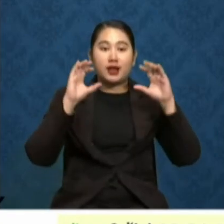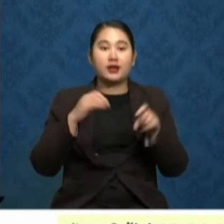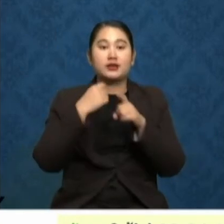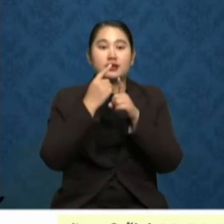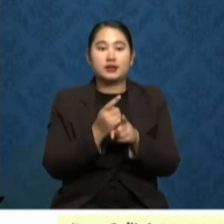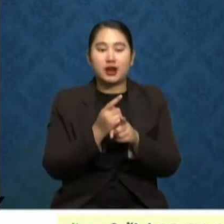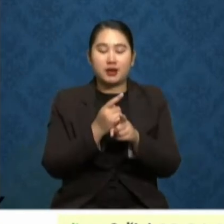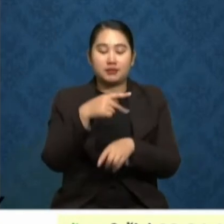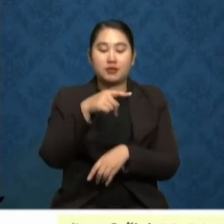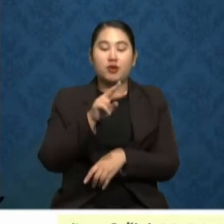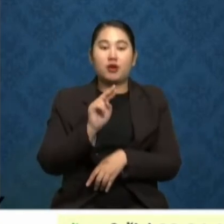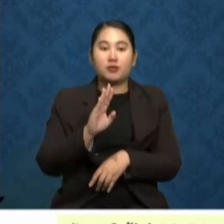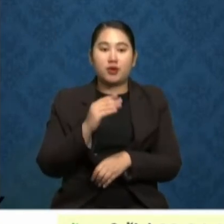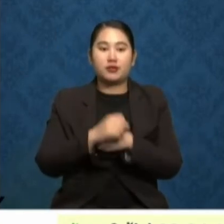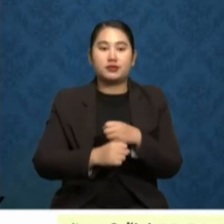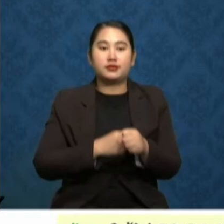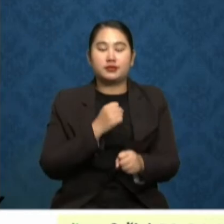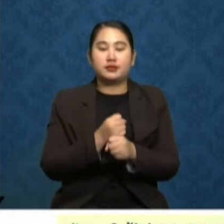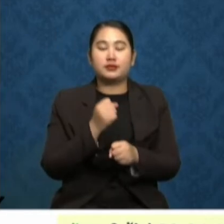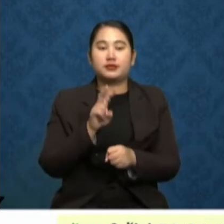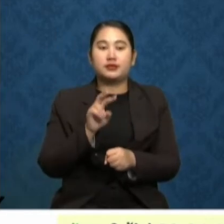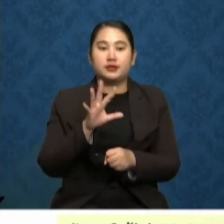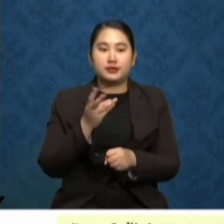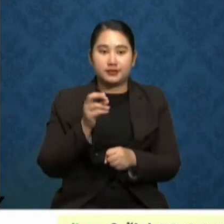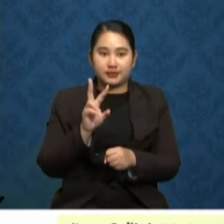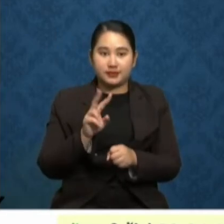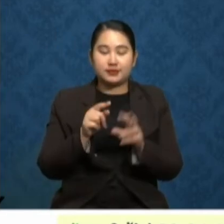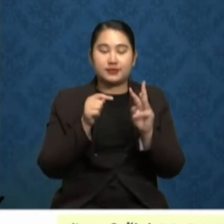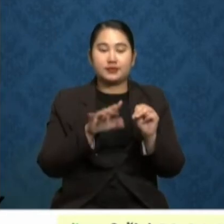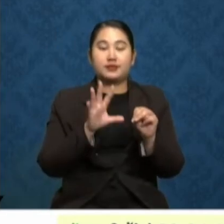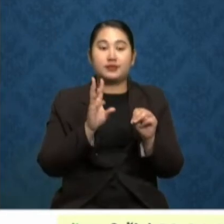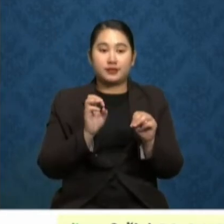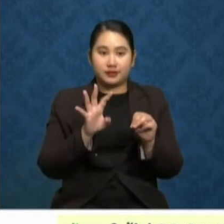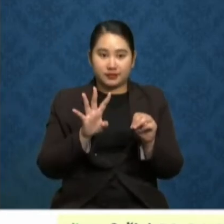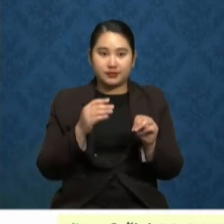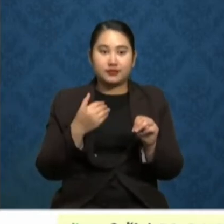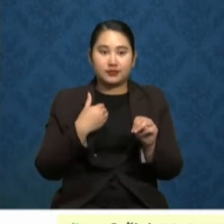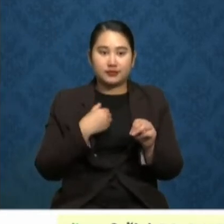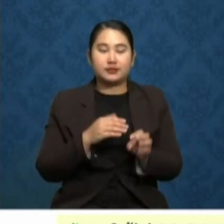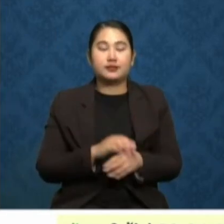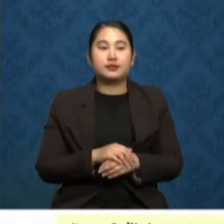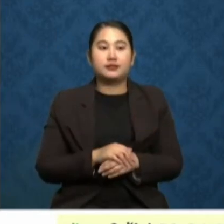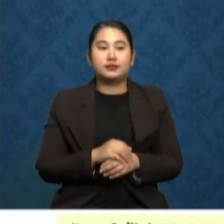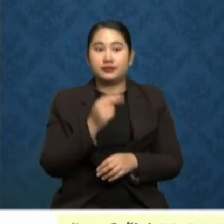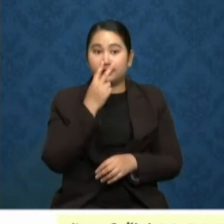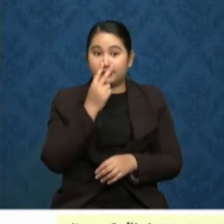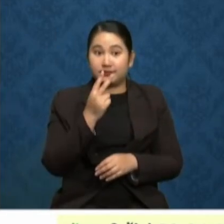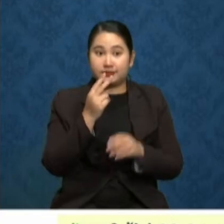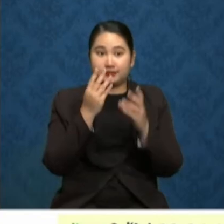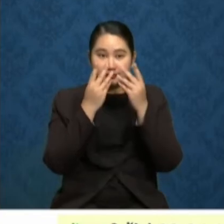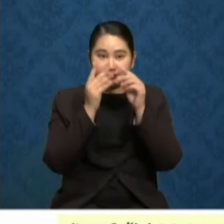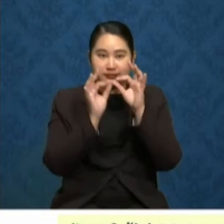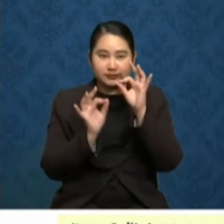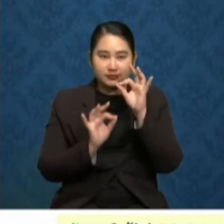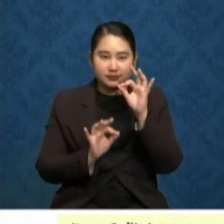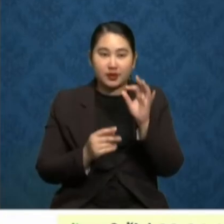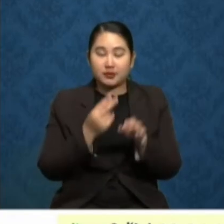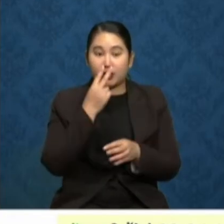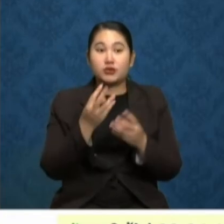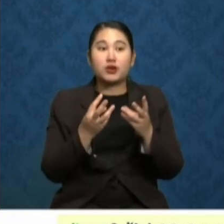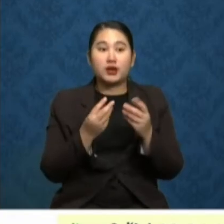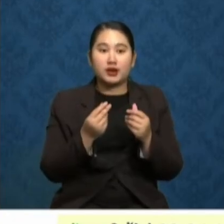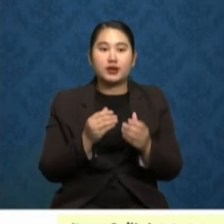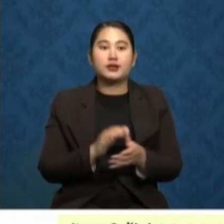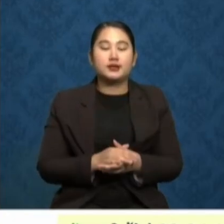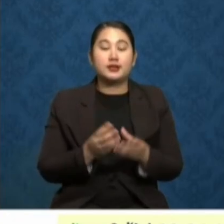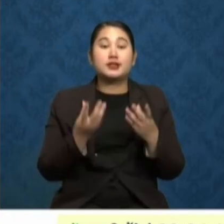พ.บ.ปี 20162 มาตา 64 นครัขอนิญาติทจะดูรายลเอีดนพอเป็ตัเลขนะครับก็จะ